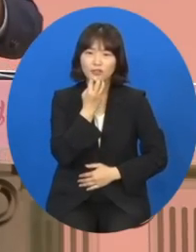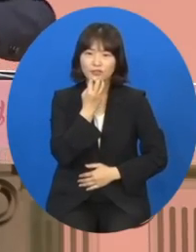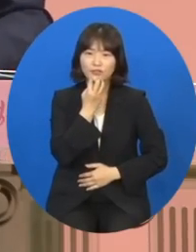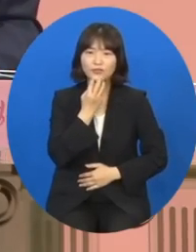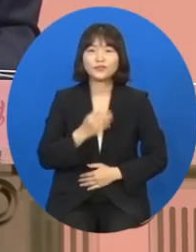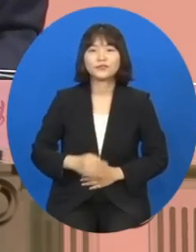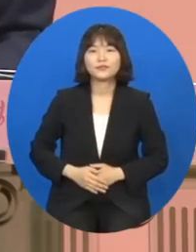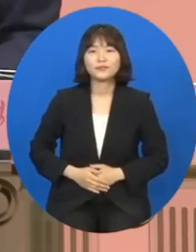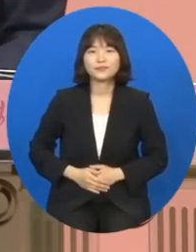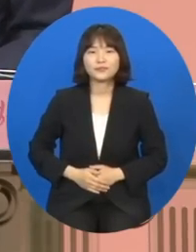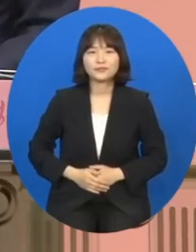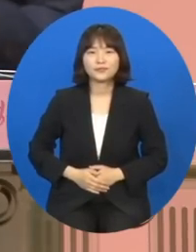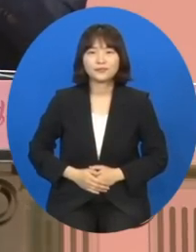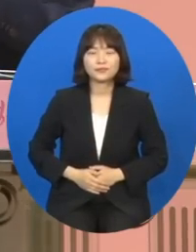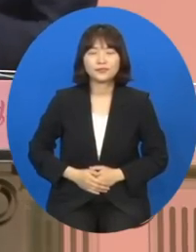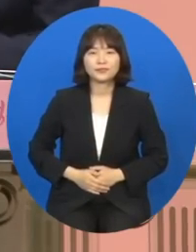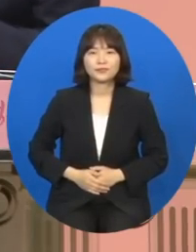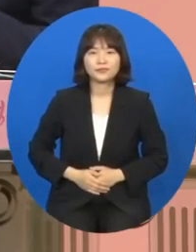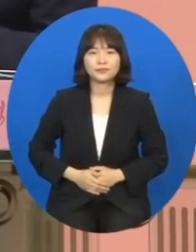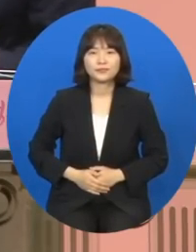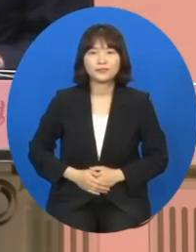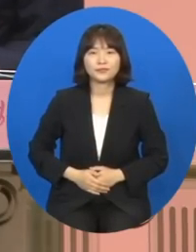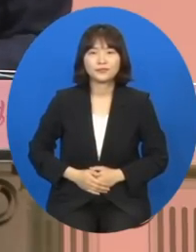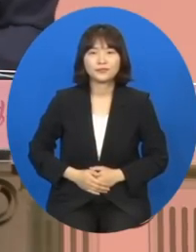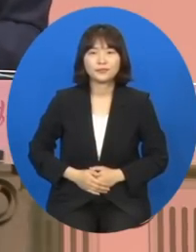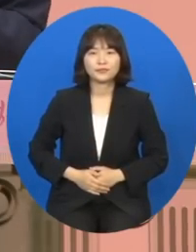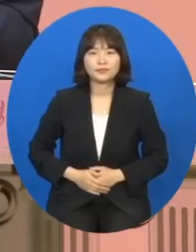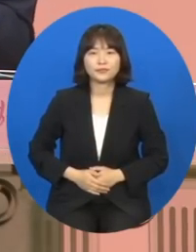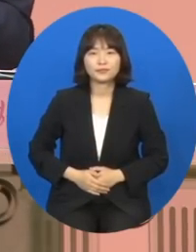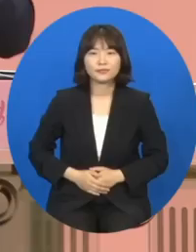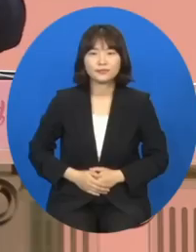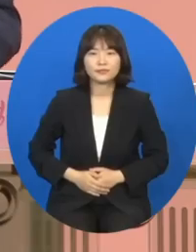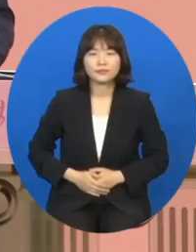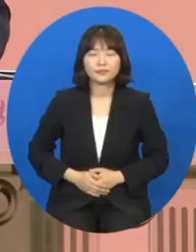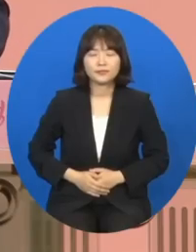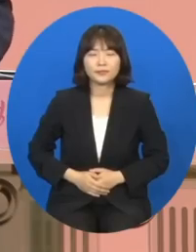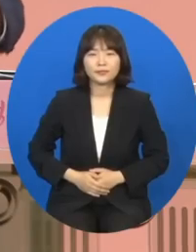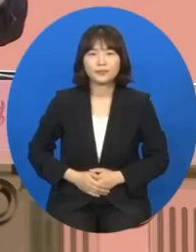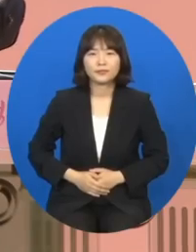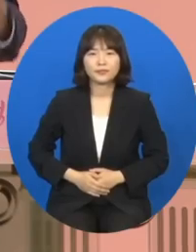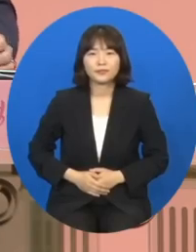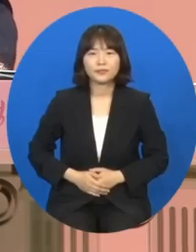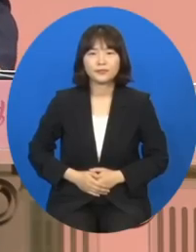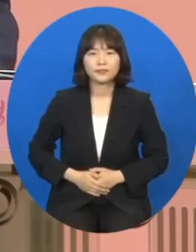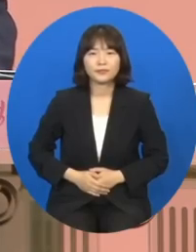열리게 됩니다 디스크 한것을 4 pins